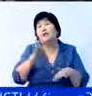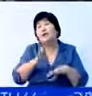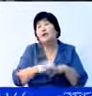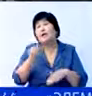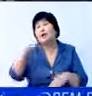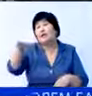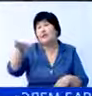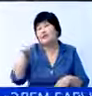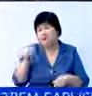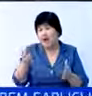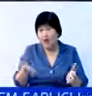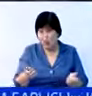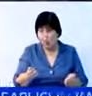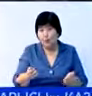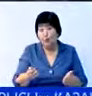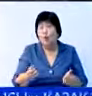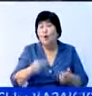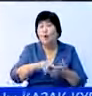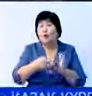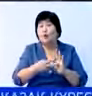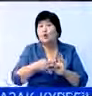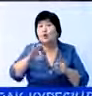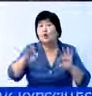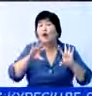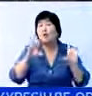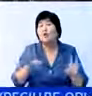алу. Жоба бойынша жалпы